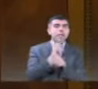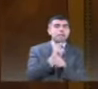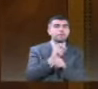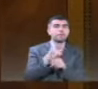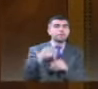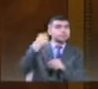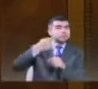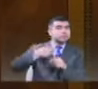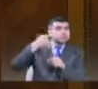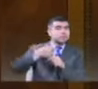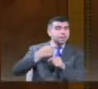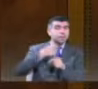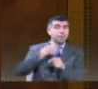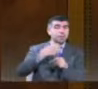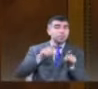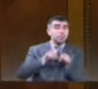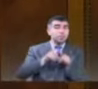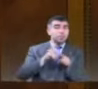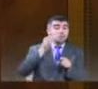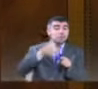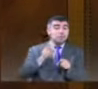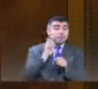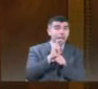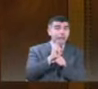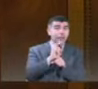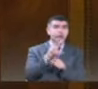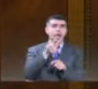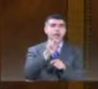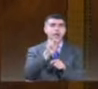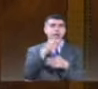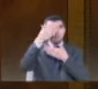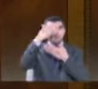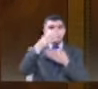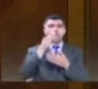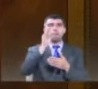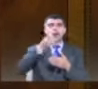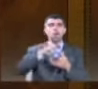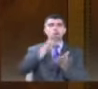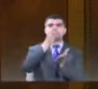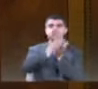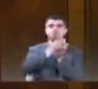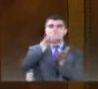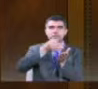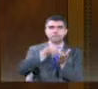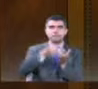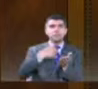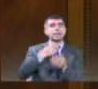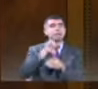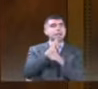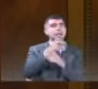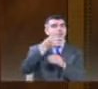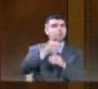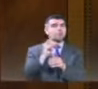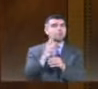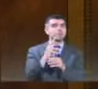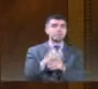اولا بعدا باش يسلفونا تيخصهم يكونوا كيثقوا فينا، وثانيا اذا كان التقدير ديالهم ايجابي لنا باعتبار اننا